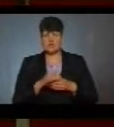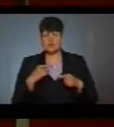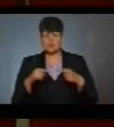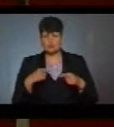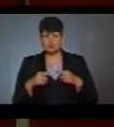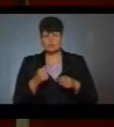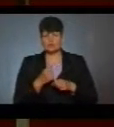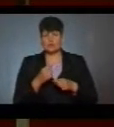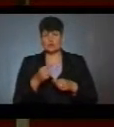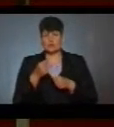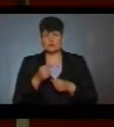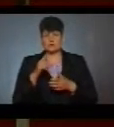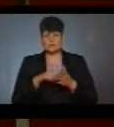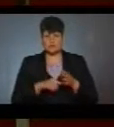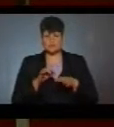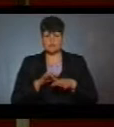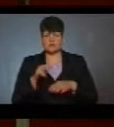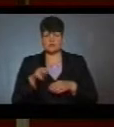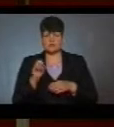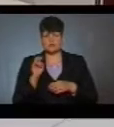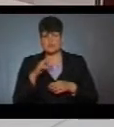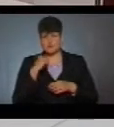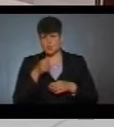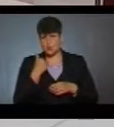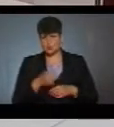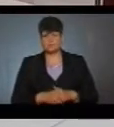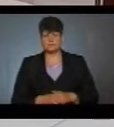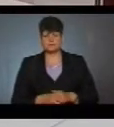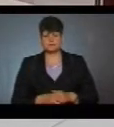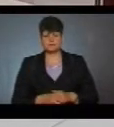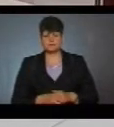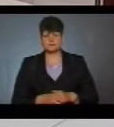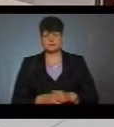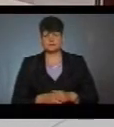надій в Тернополі проводять з 2012 року. Це вся